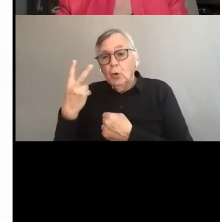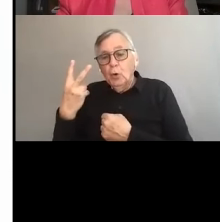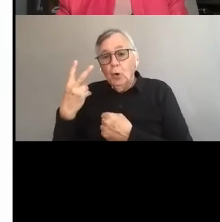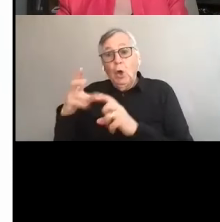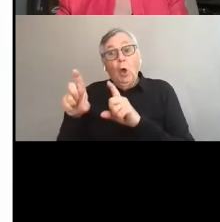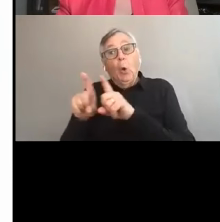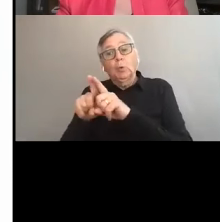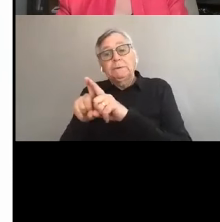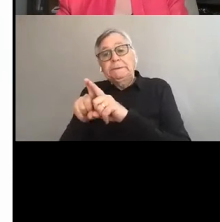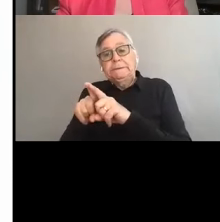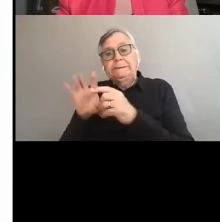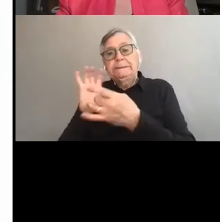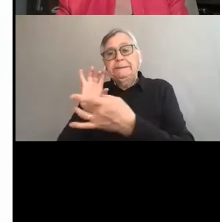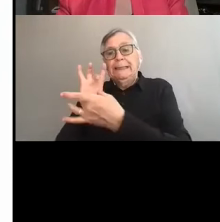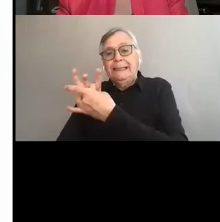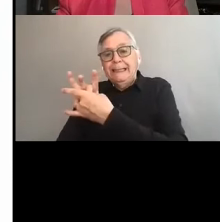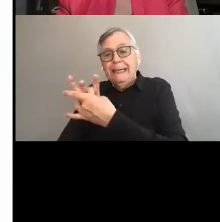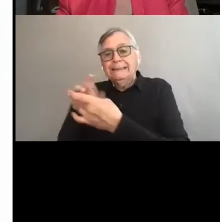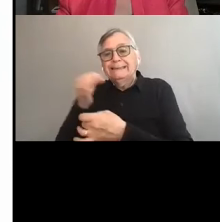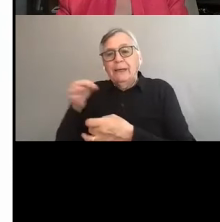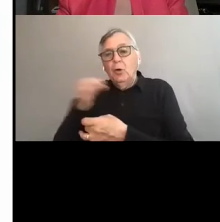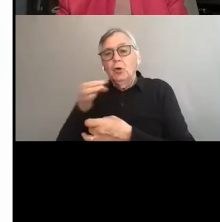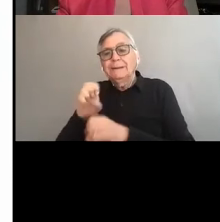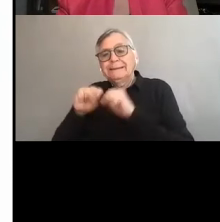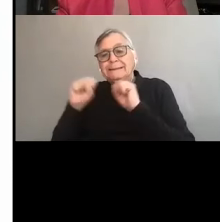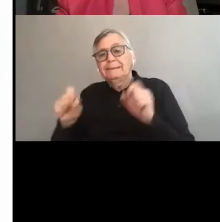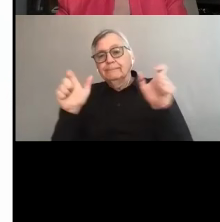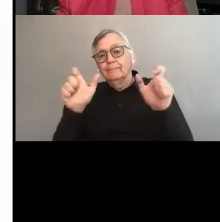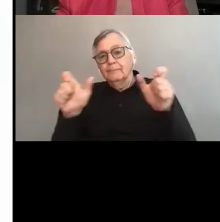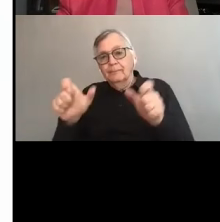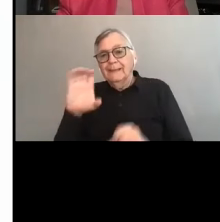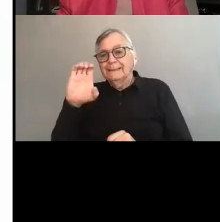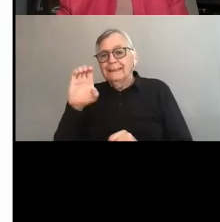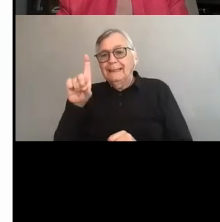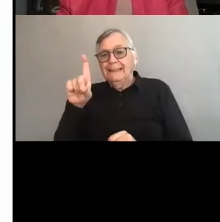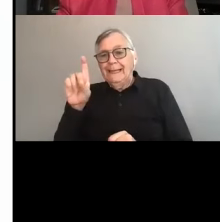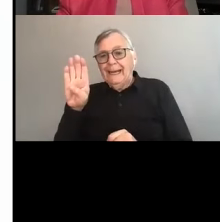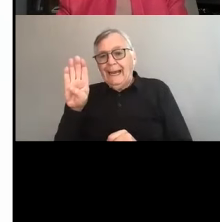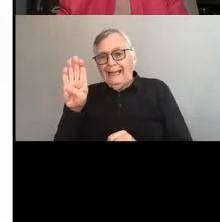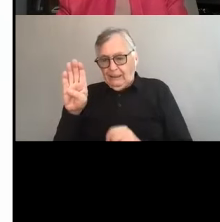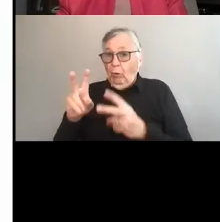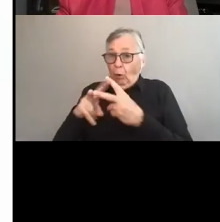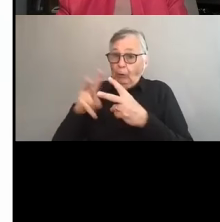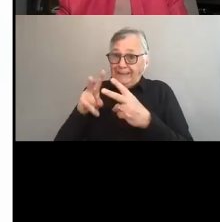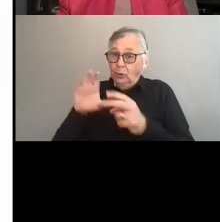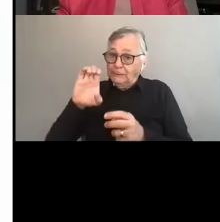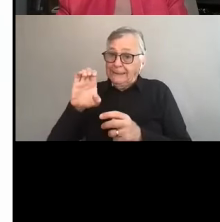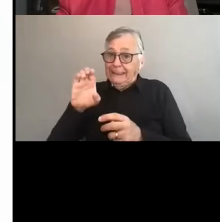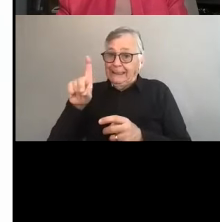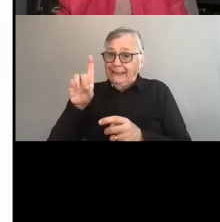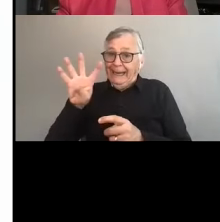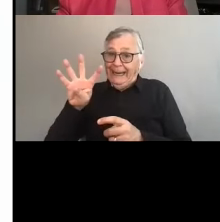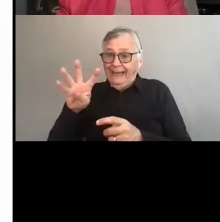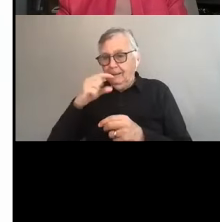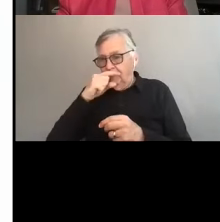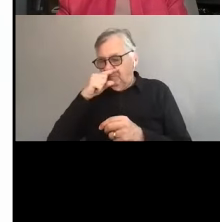aussi aller se lier aux cellules du système immunitaire qui s'appellent les CD4. Donc, on connaît ça, les CD4. Donc, c'est des helper